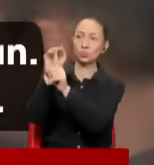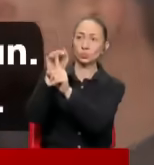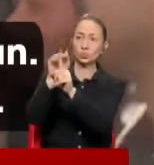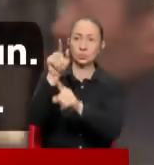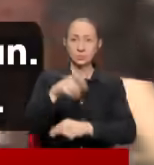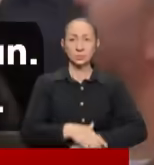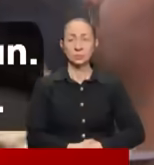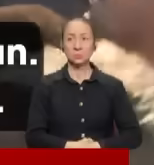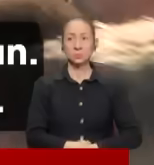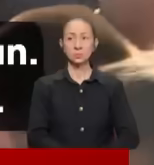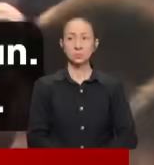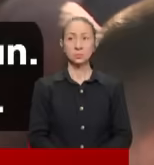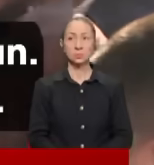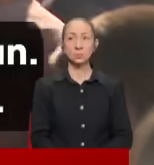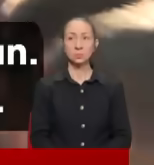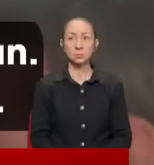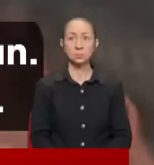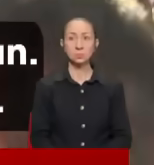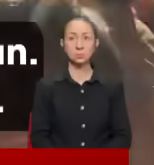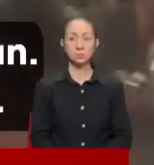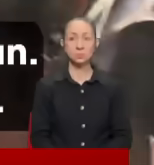seslendi. Biz sizi buna emin